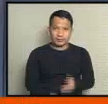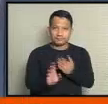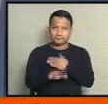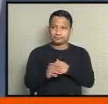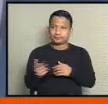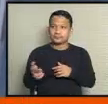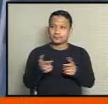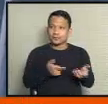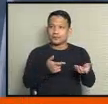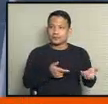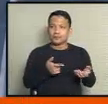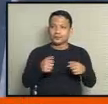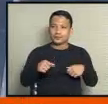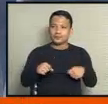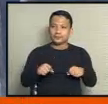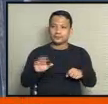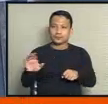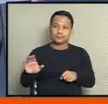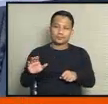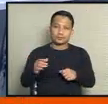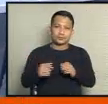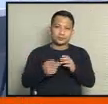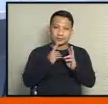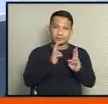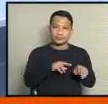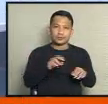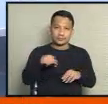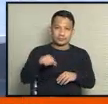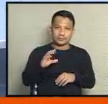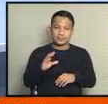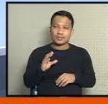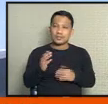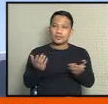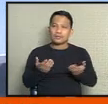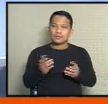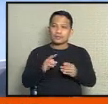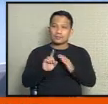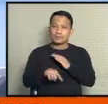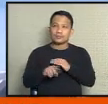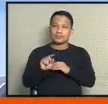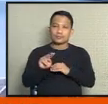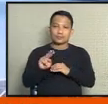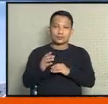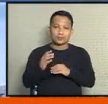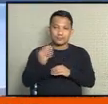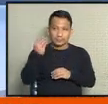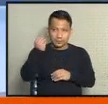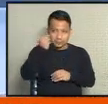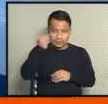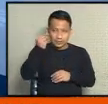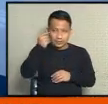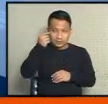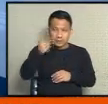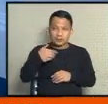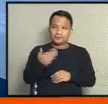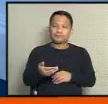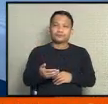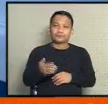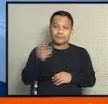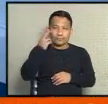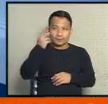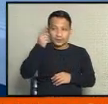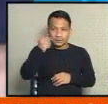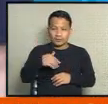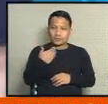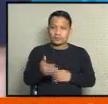Back-to-back na pamamaril sa mga tricycle driver ang napaulat sa Quezon City. Pasadaan natin yan sa Balita 123 ni Chang Marks. Chang Marks!